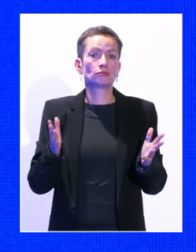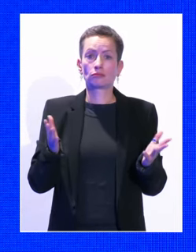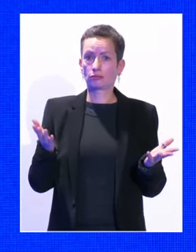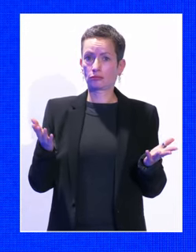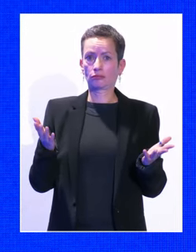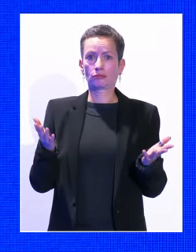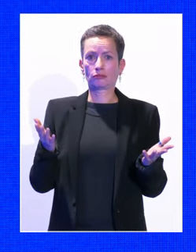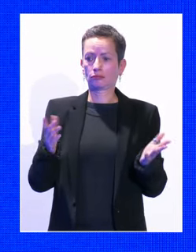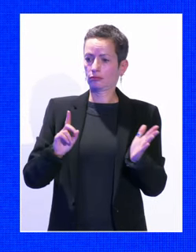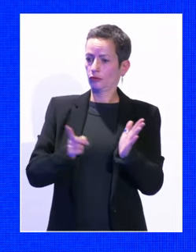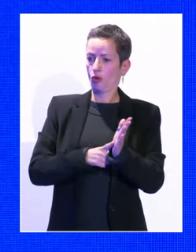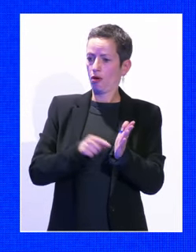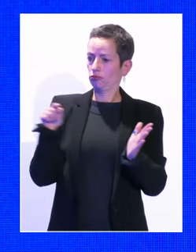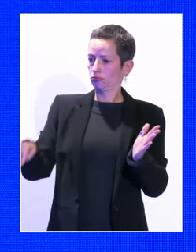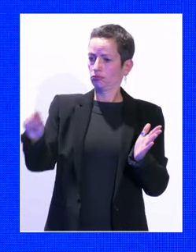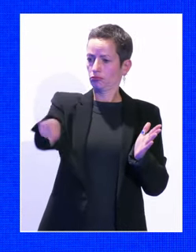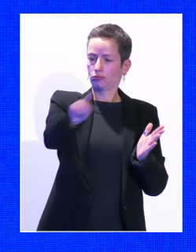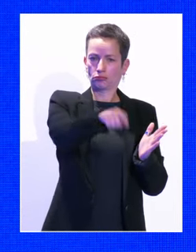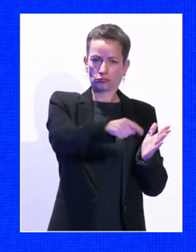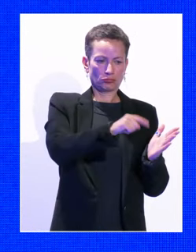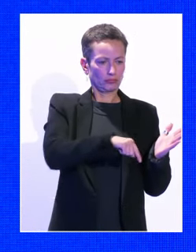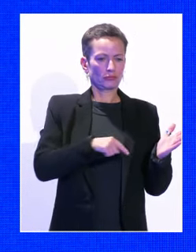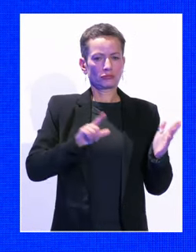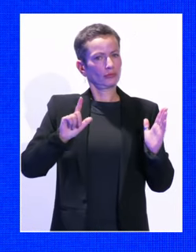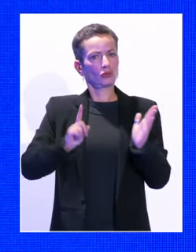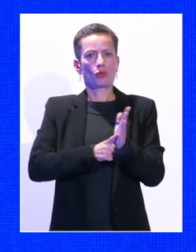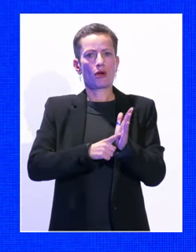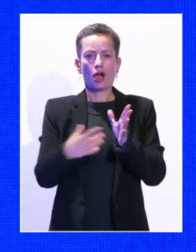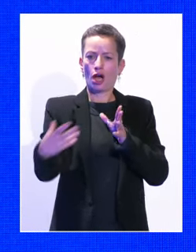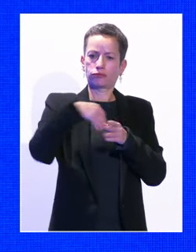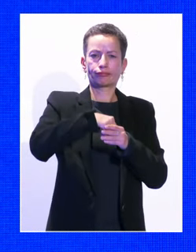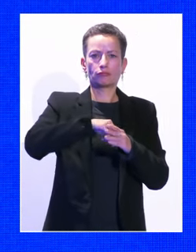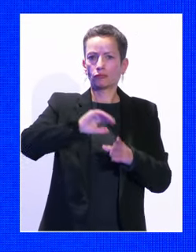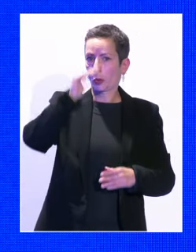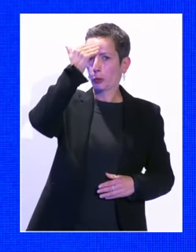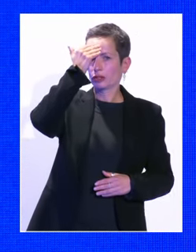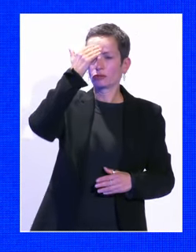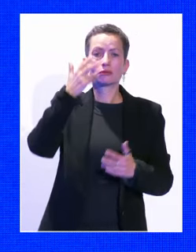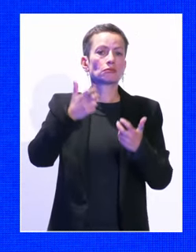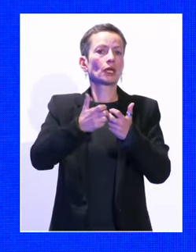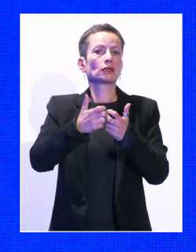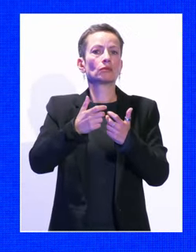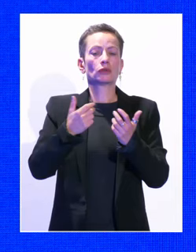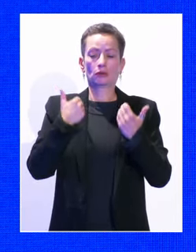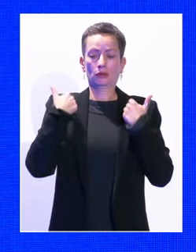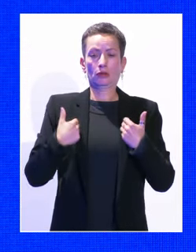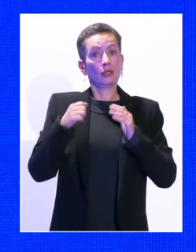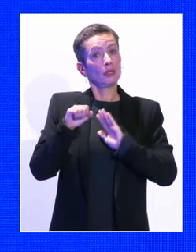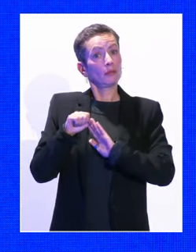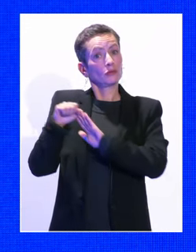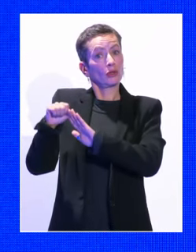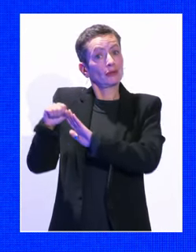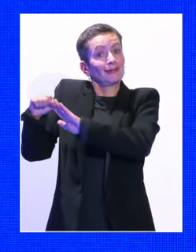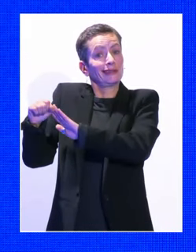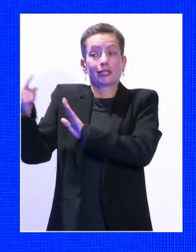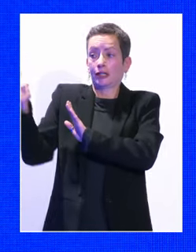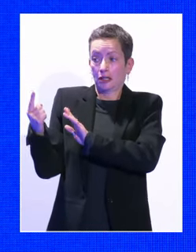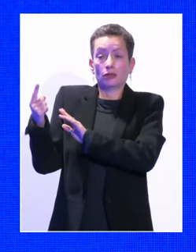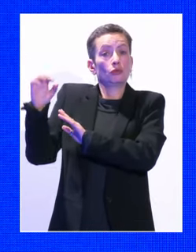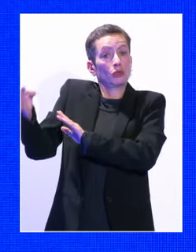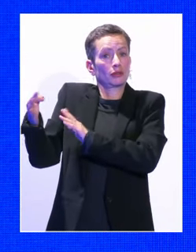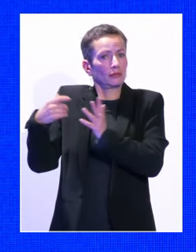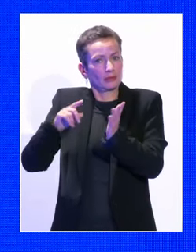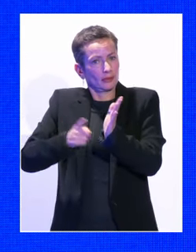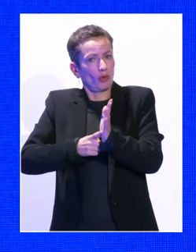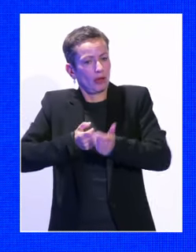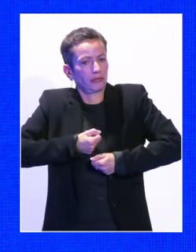la légitimité des autres. T'es plus à droite ! Eh bien, tu es légitime à exprimer les